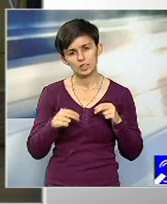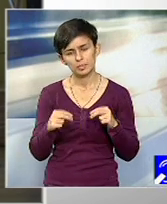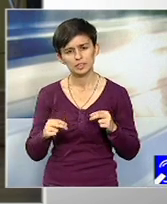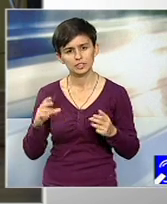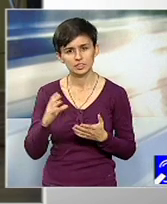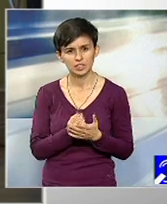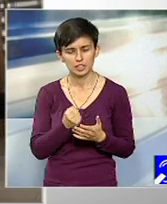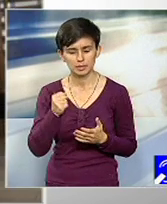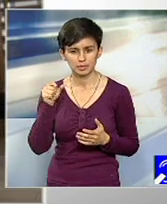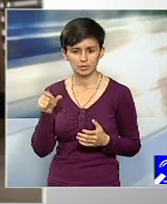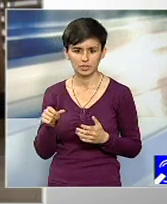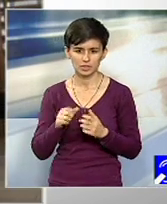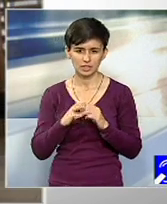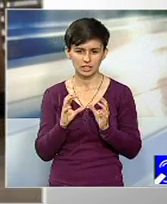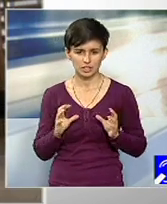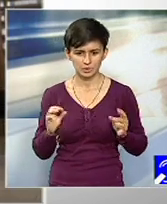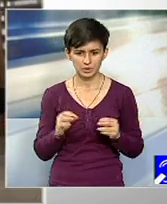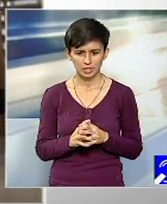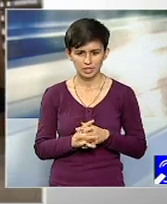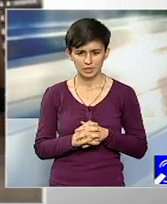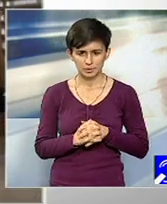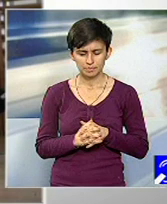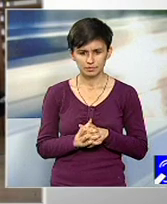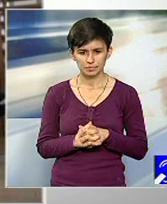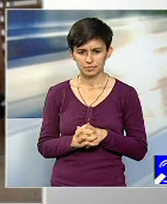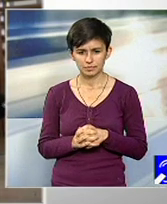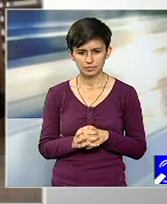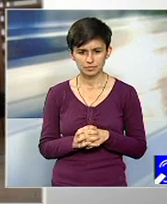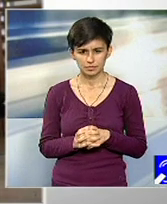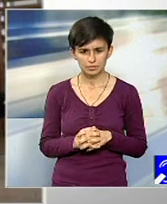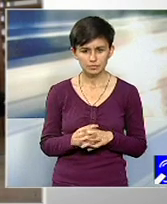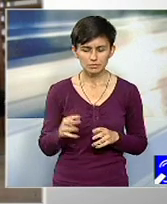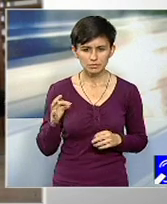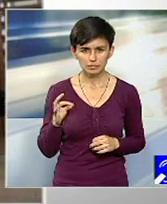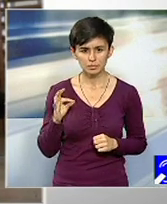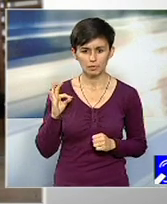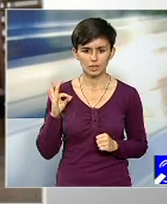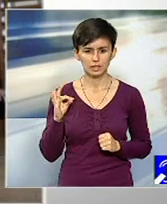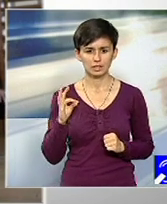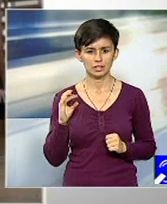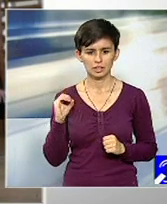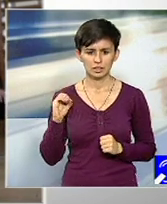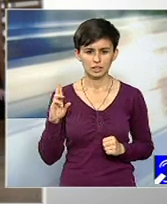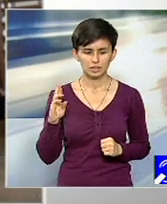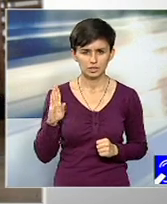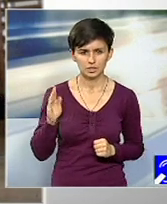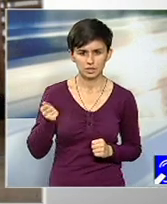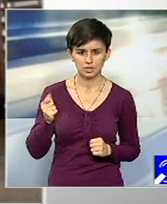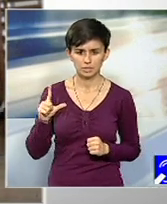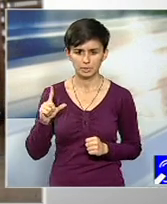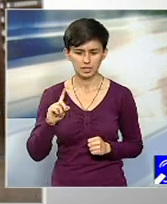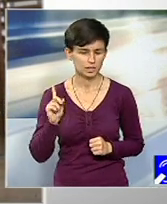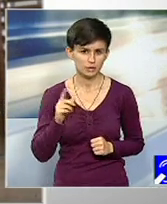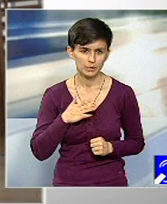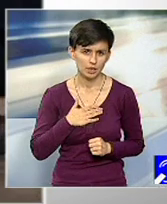Da. La torbal nu, pentru că torbal nu avem campionat. La torbal nu mai pe internaționale mergem. La golbal